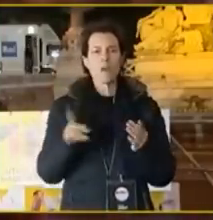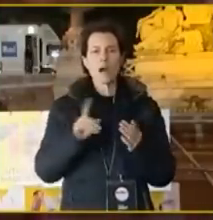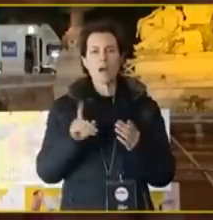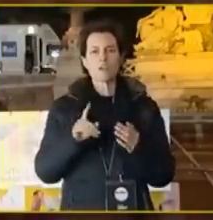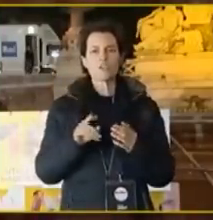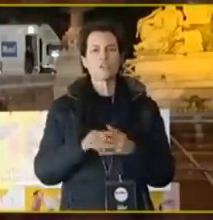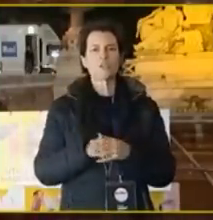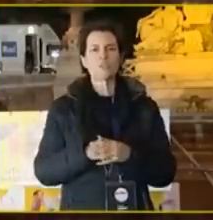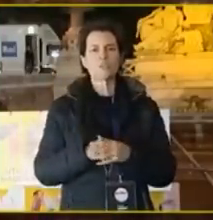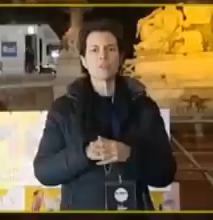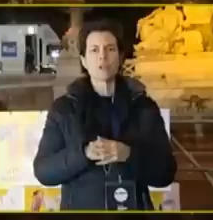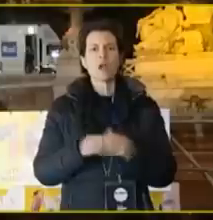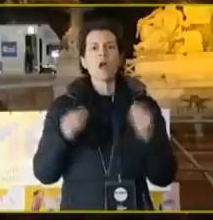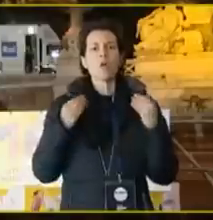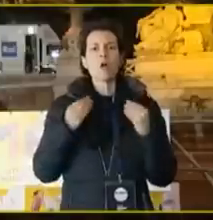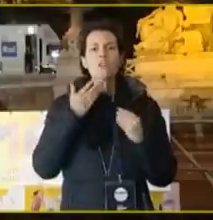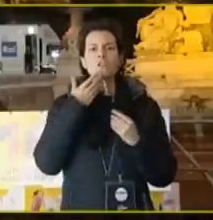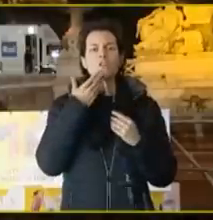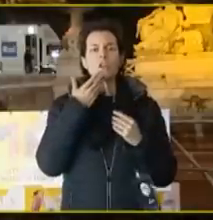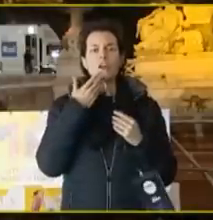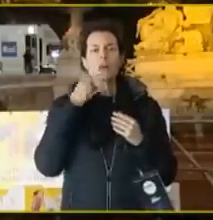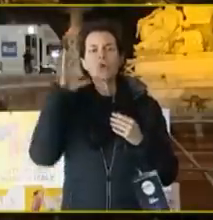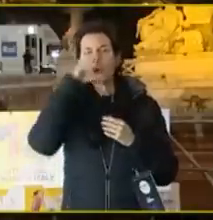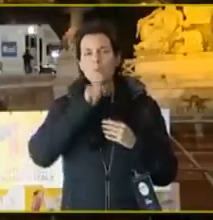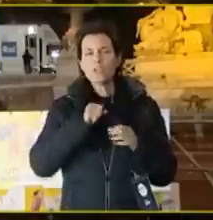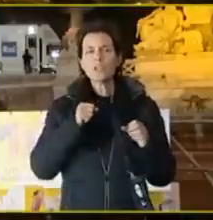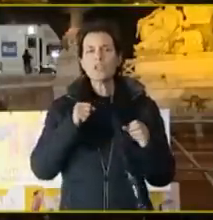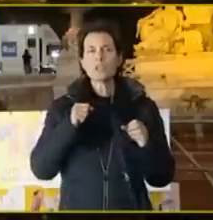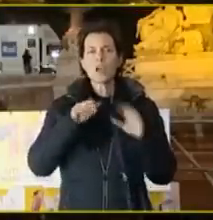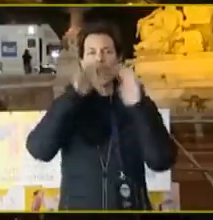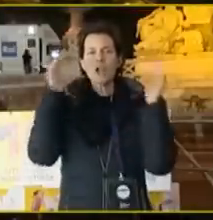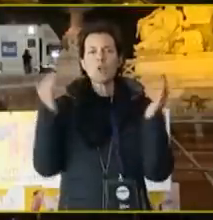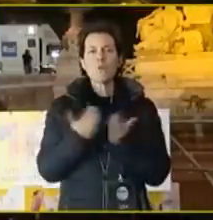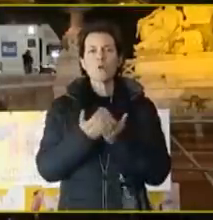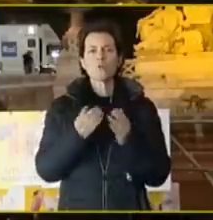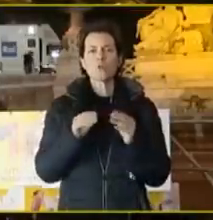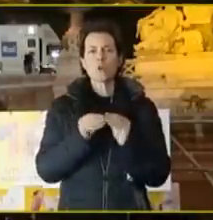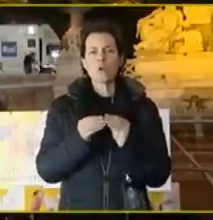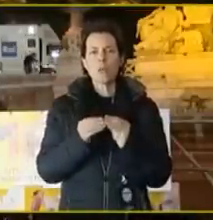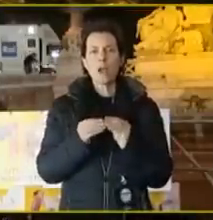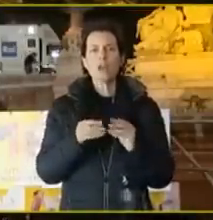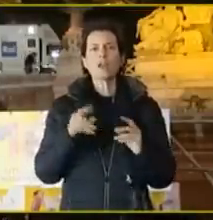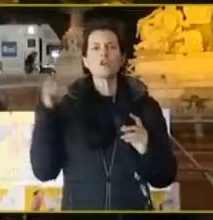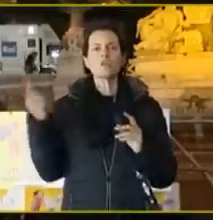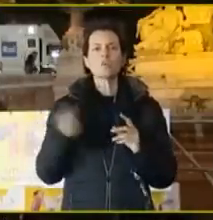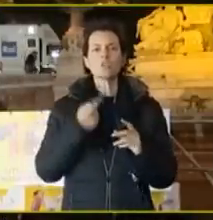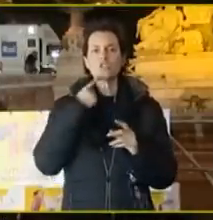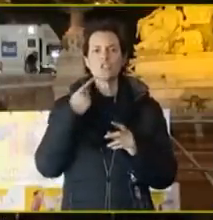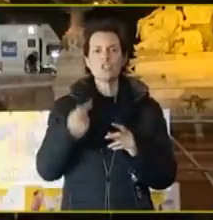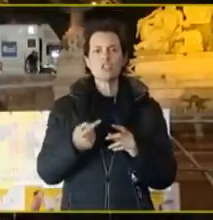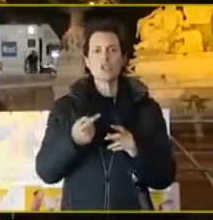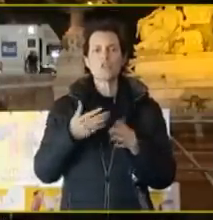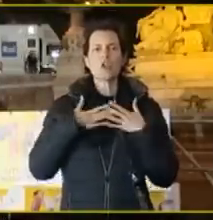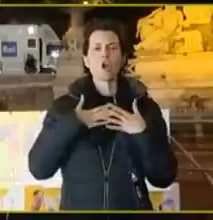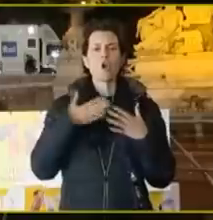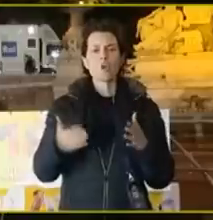ci attrezzavamo per prendergli le misure, dovevamo sorbirci pure quelli che ci dicevano che era colpa nostra se non riuscivamo ad avere